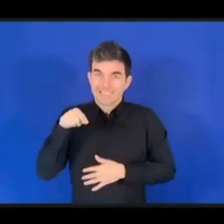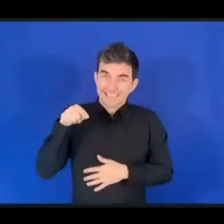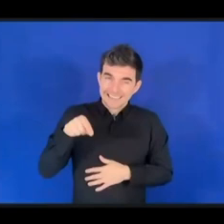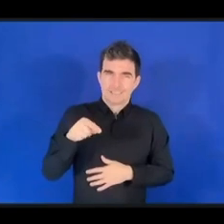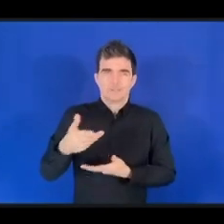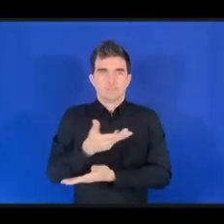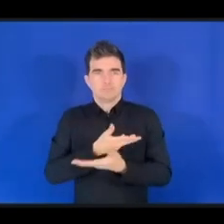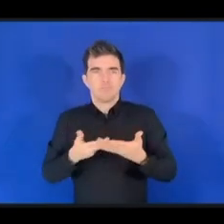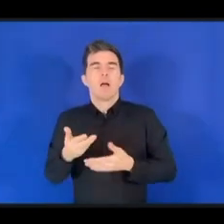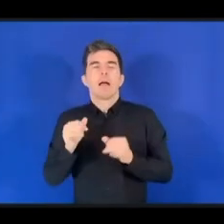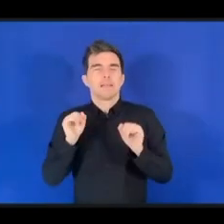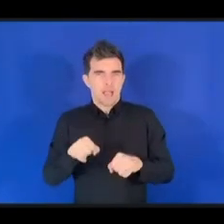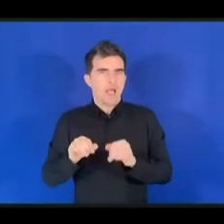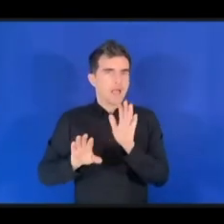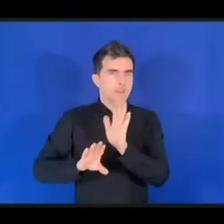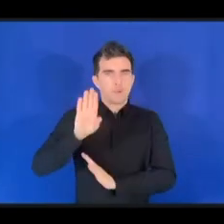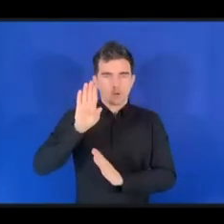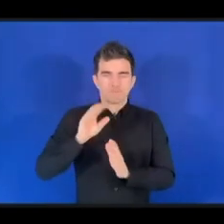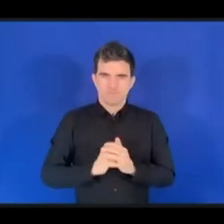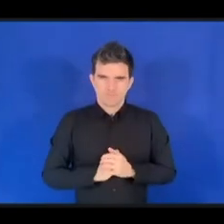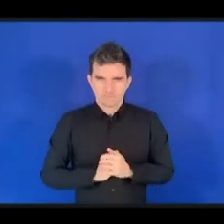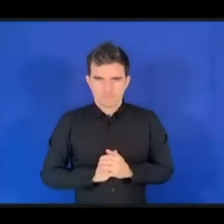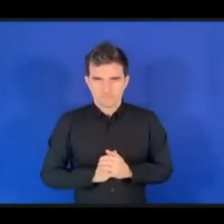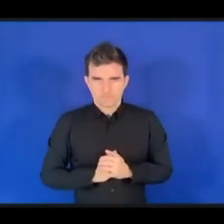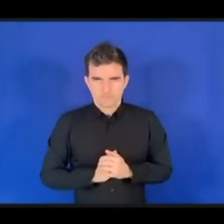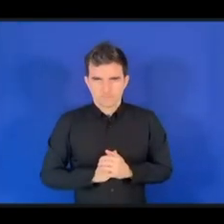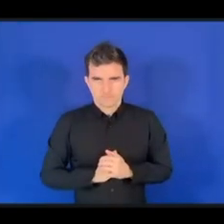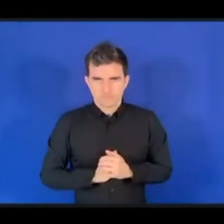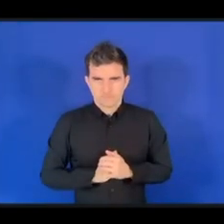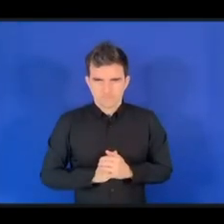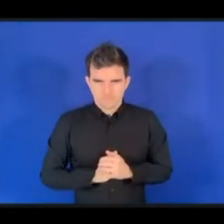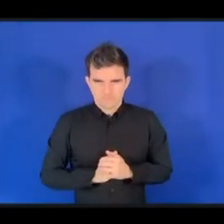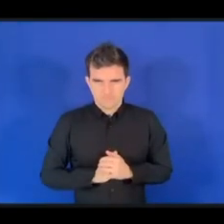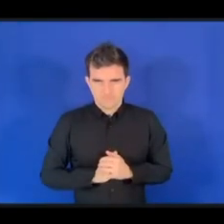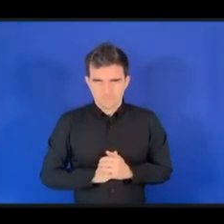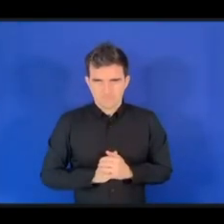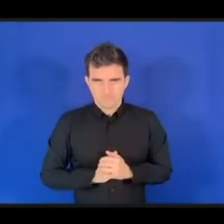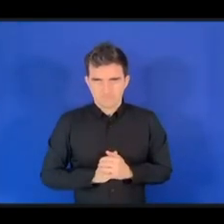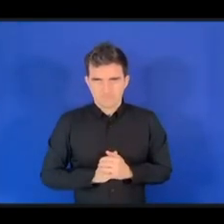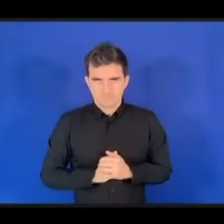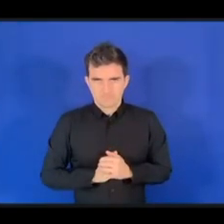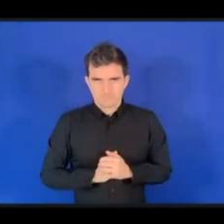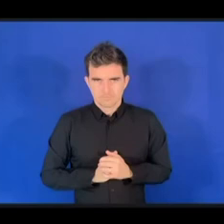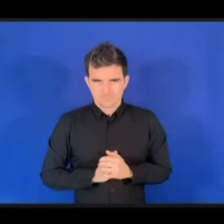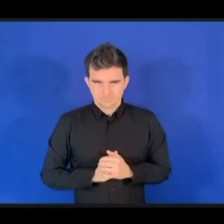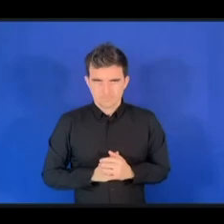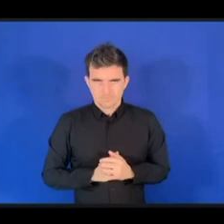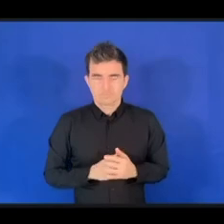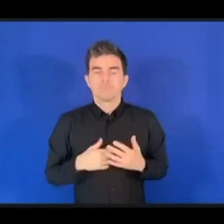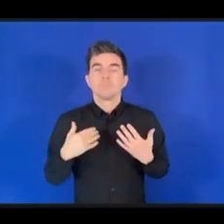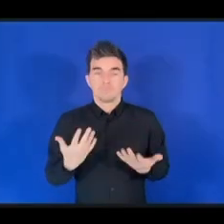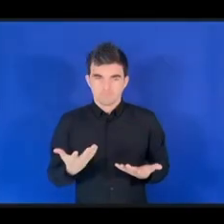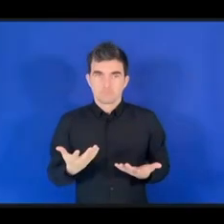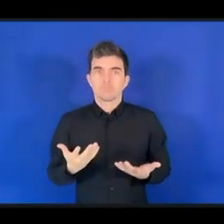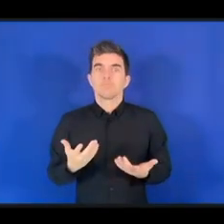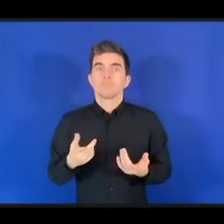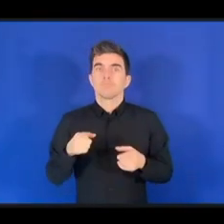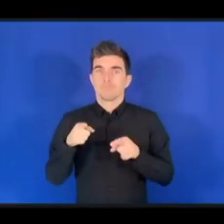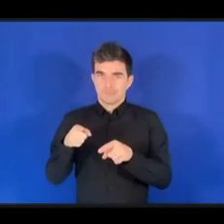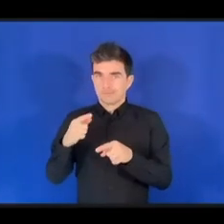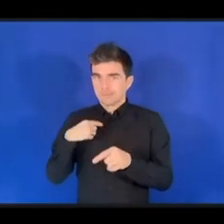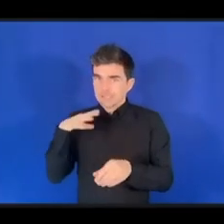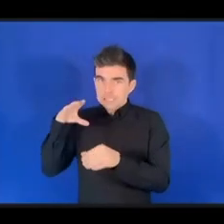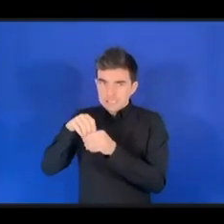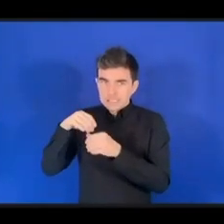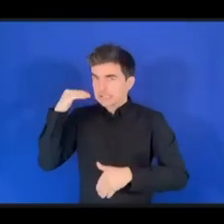من اللمحات المضيئه في حياتي العمليه ا انا عملت ايضا كعضو في المجموعه الاستشاريه